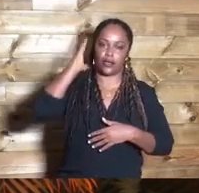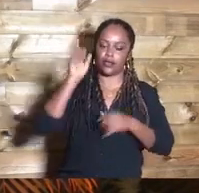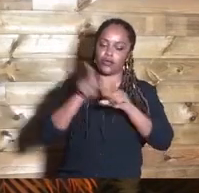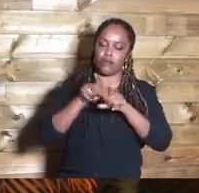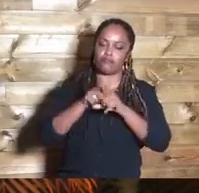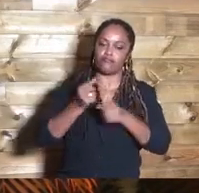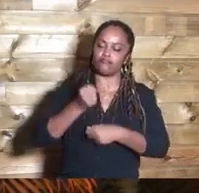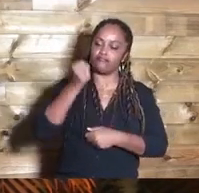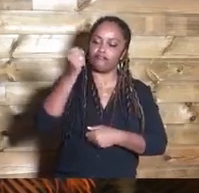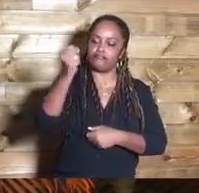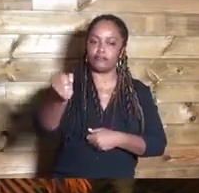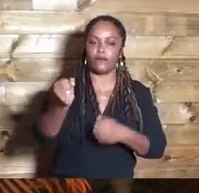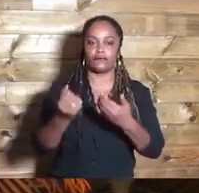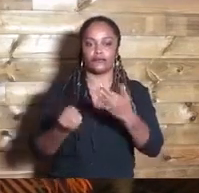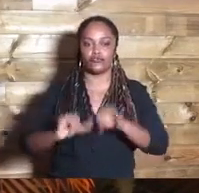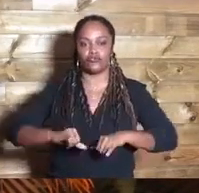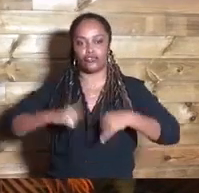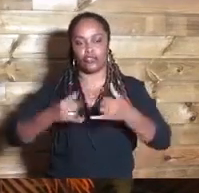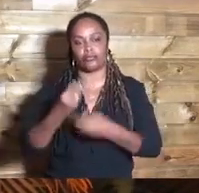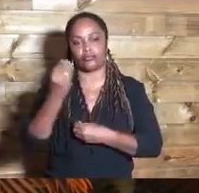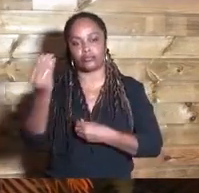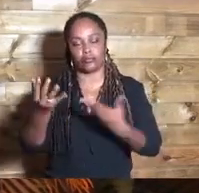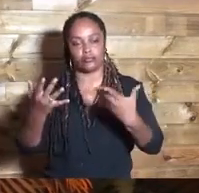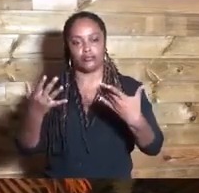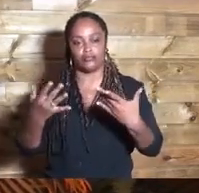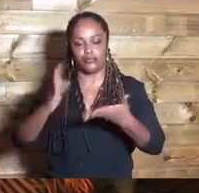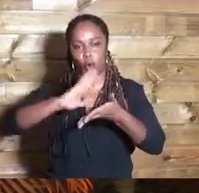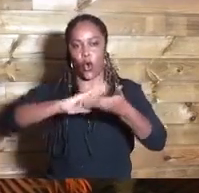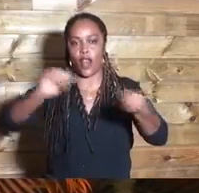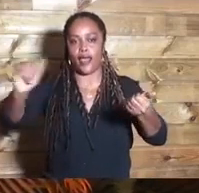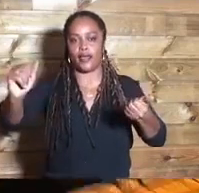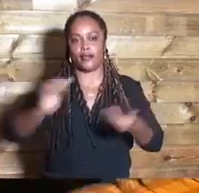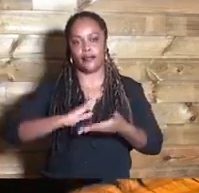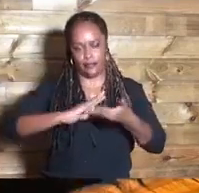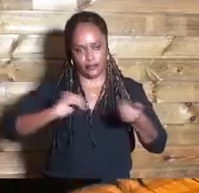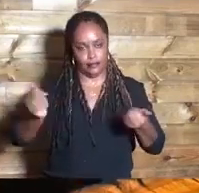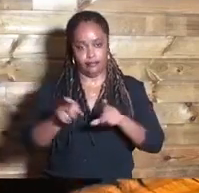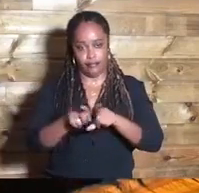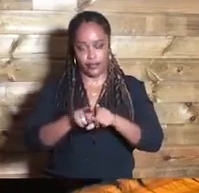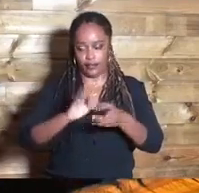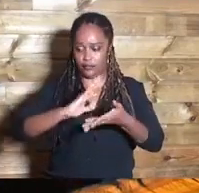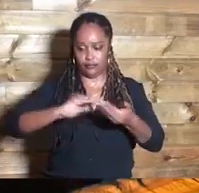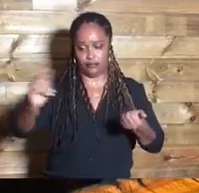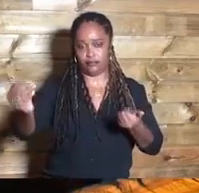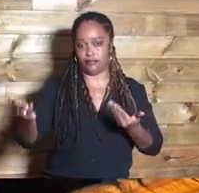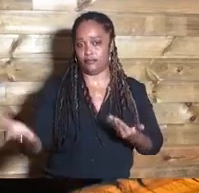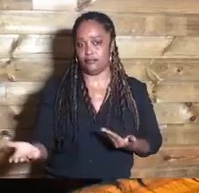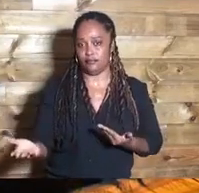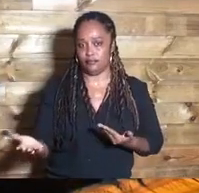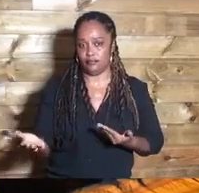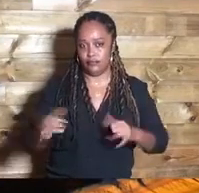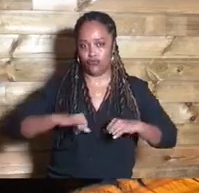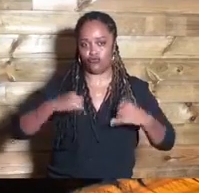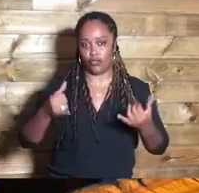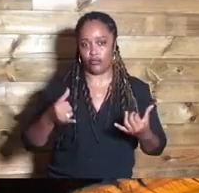vieux, la génération de Ronald et moi, Nathalie, nous devons donc déjà transmettre le flambeau. Je crois voir ça